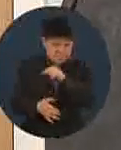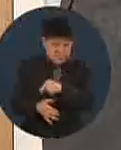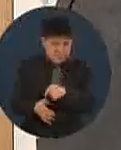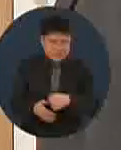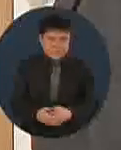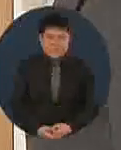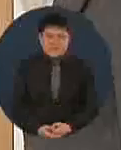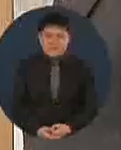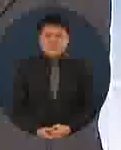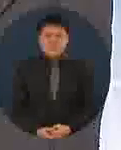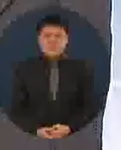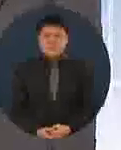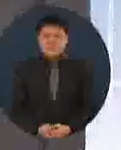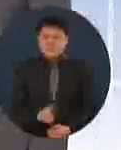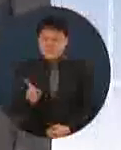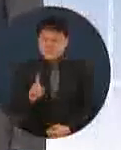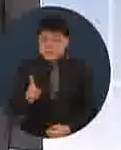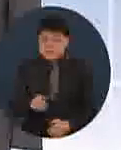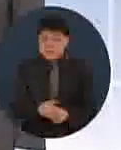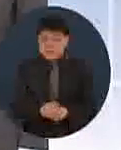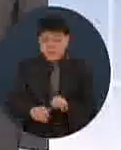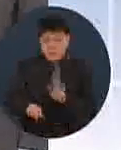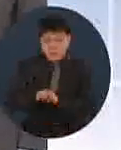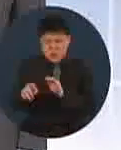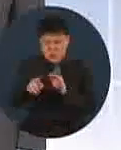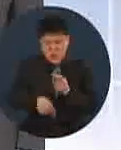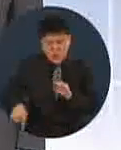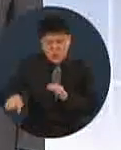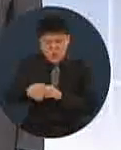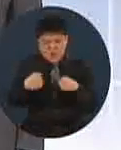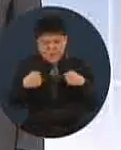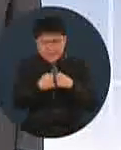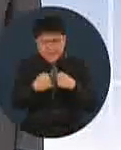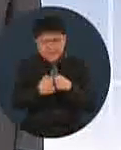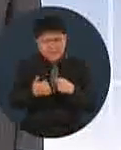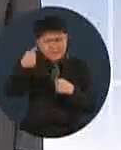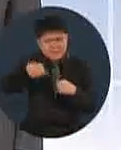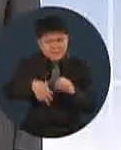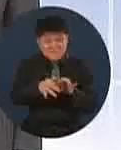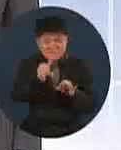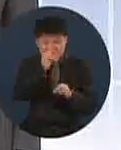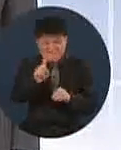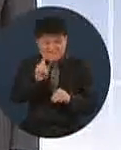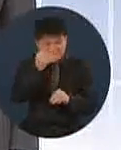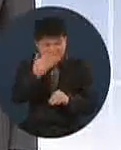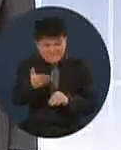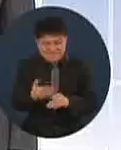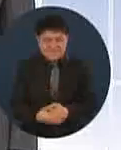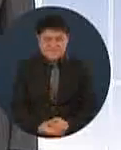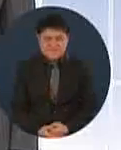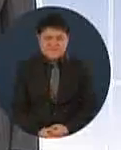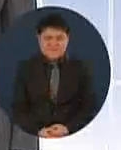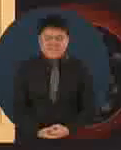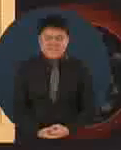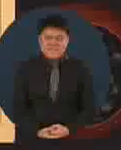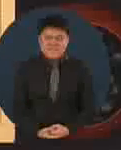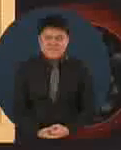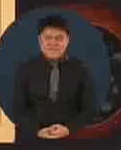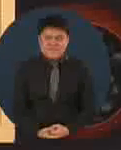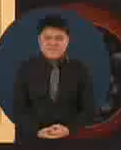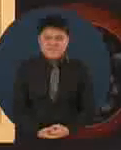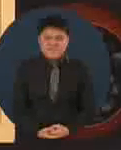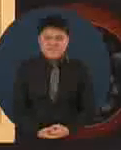백도 곤란합니다. 네, 자, 과연 우변에서의 접전, 승부와 직결이 네. 되겠는데요. 네, 함께 보시겠습니다.